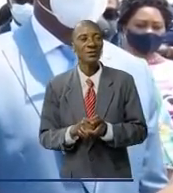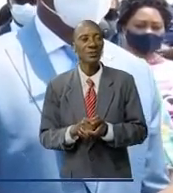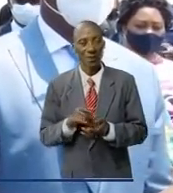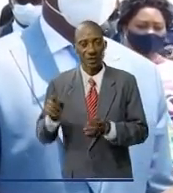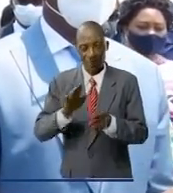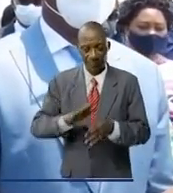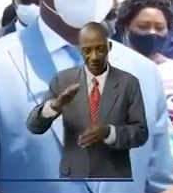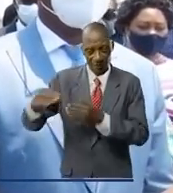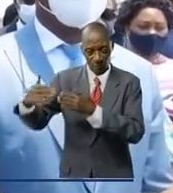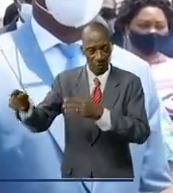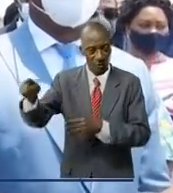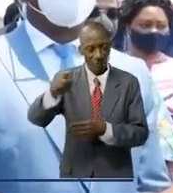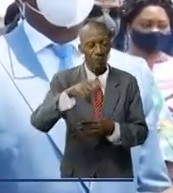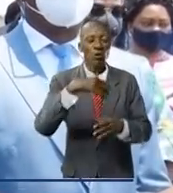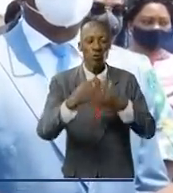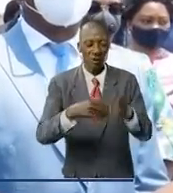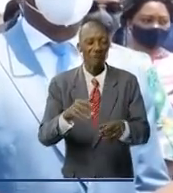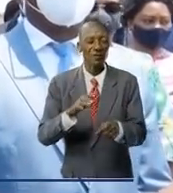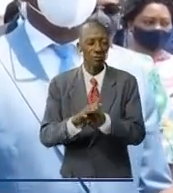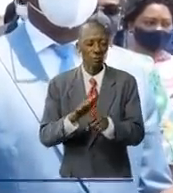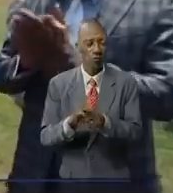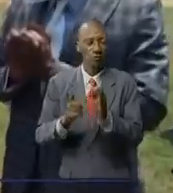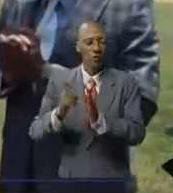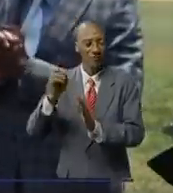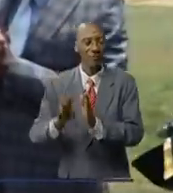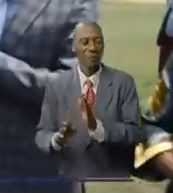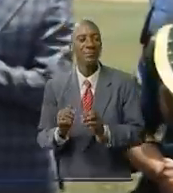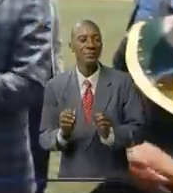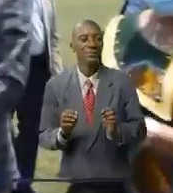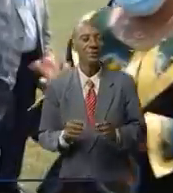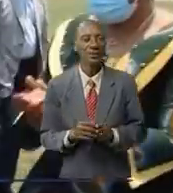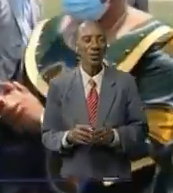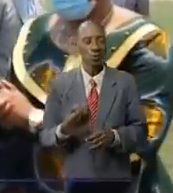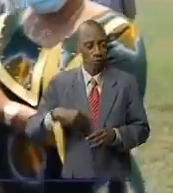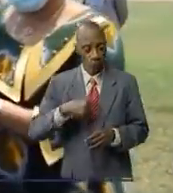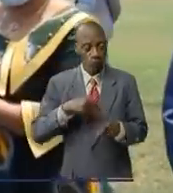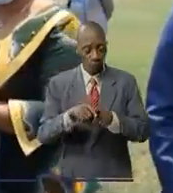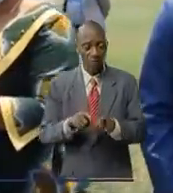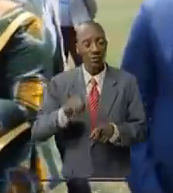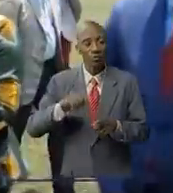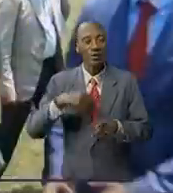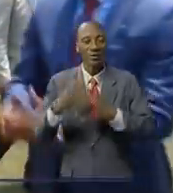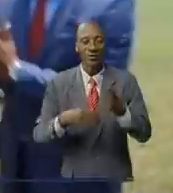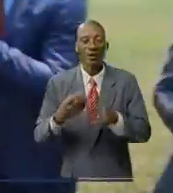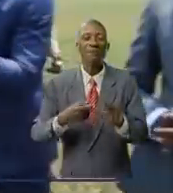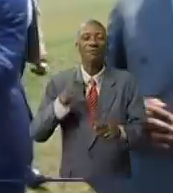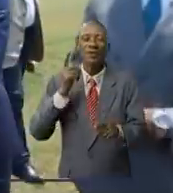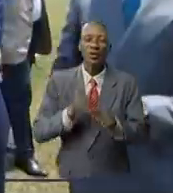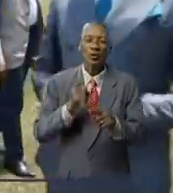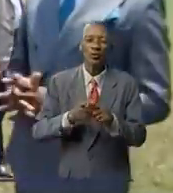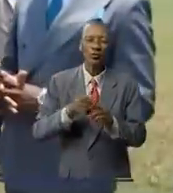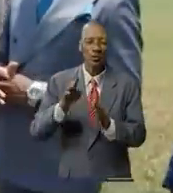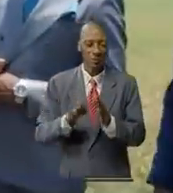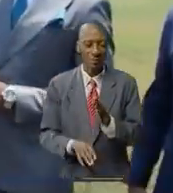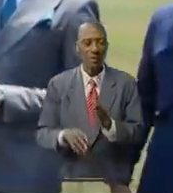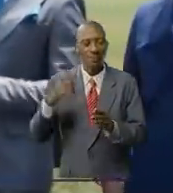durement. Et je crois que nous n'avons rien fait jusque-là. Il nous faut encore travailler durement pour atteindre les niveaux